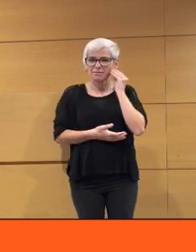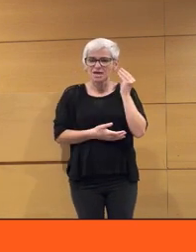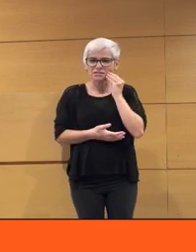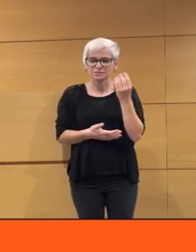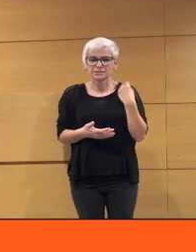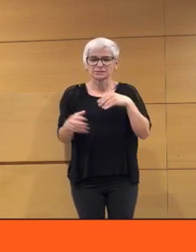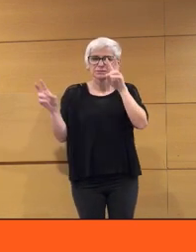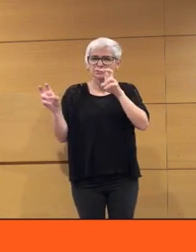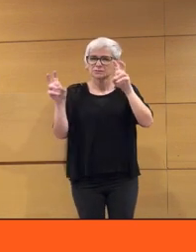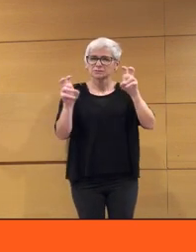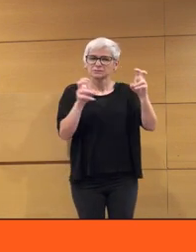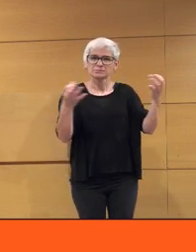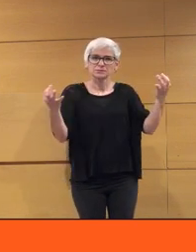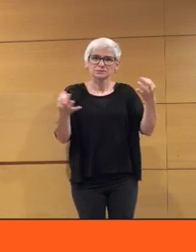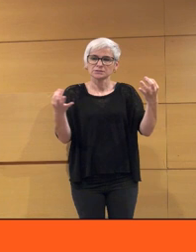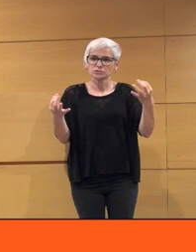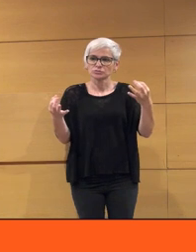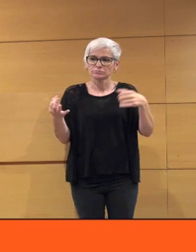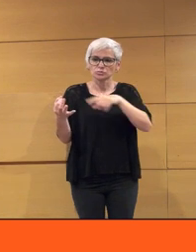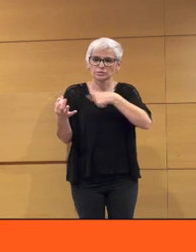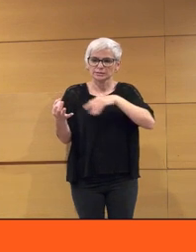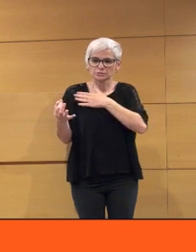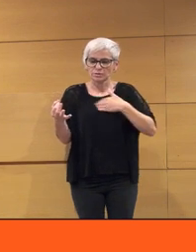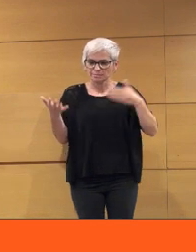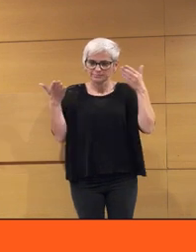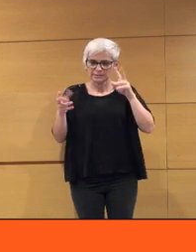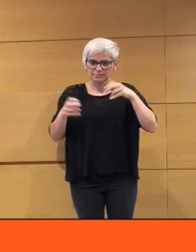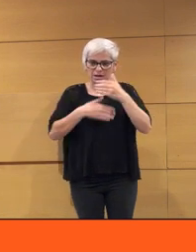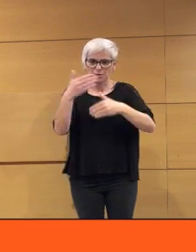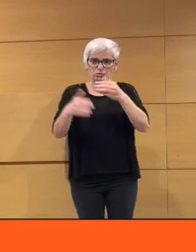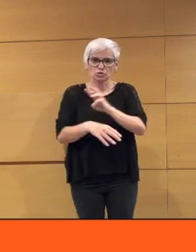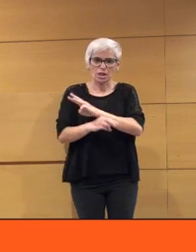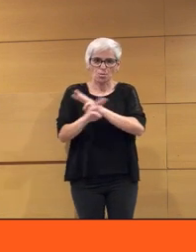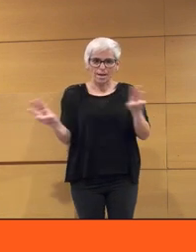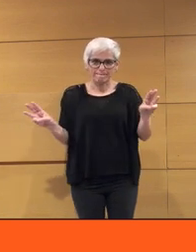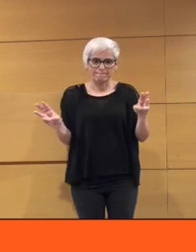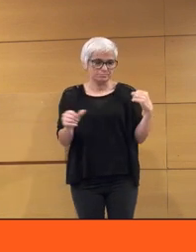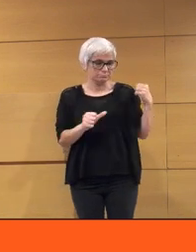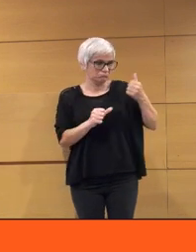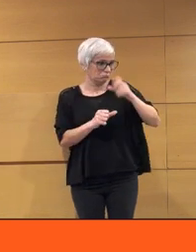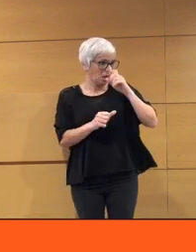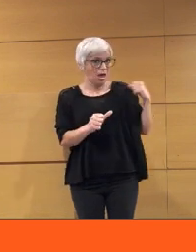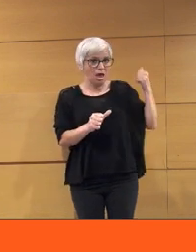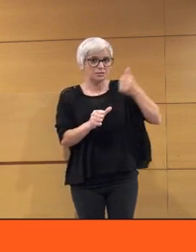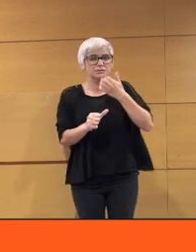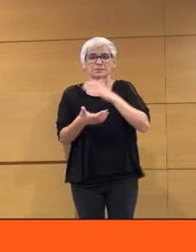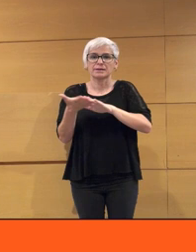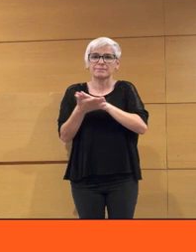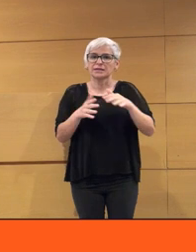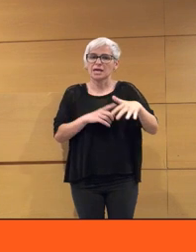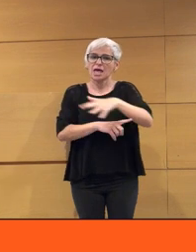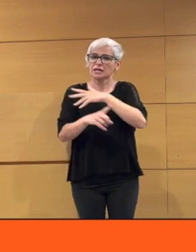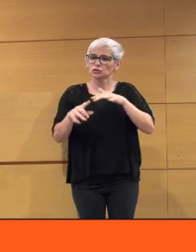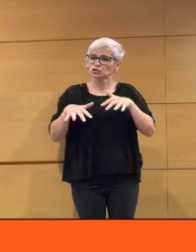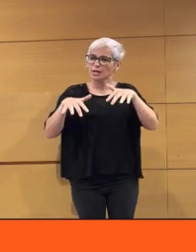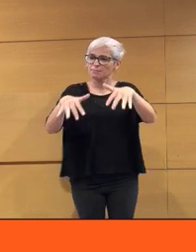aquestes són qüestions, no?, que ho volem lligar una mica amb el que és l'evolució de la web al llarg dels anys. O sigui, quan parlem d'entorns immersius, realitat